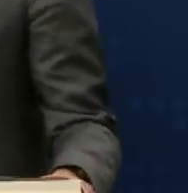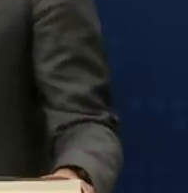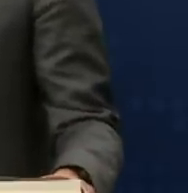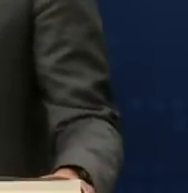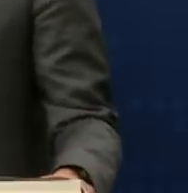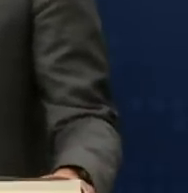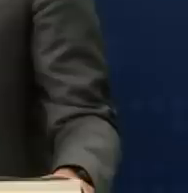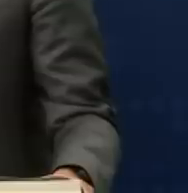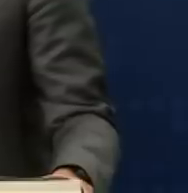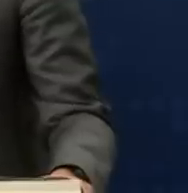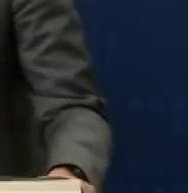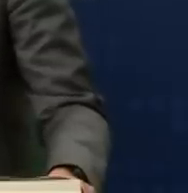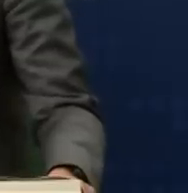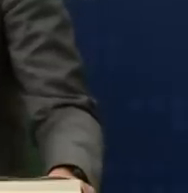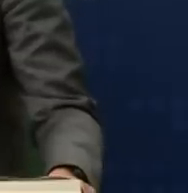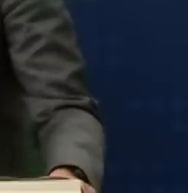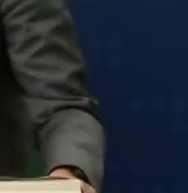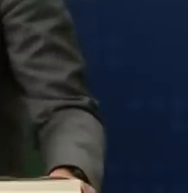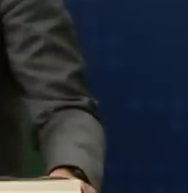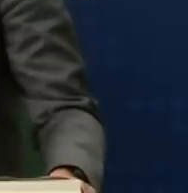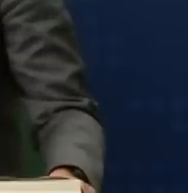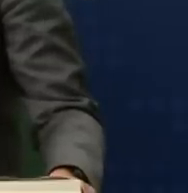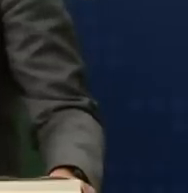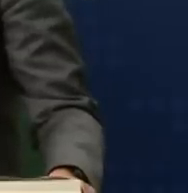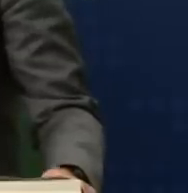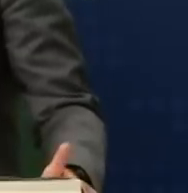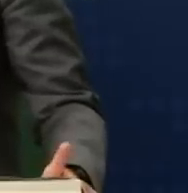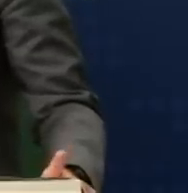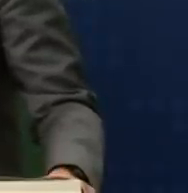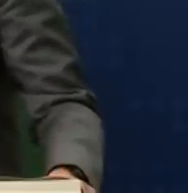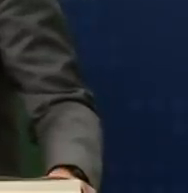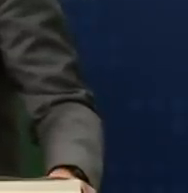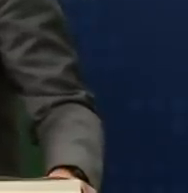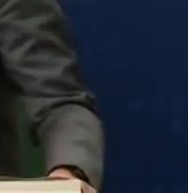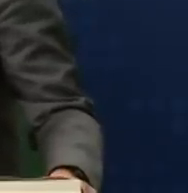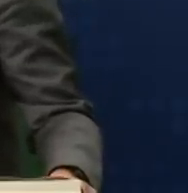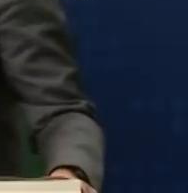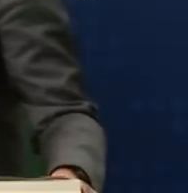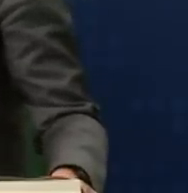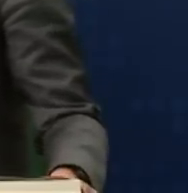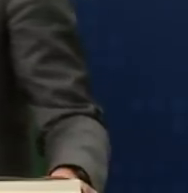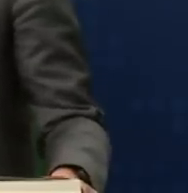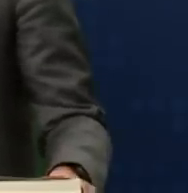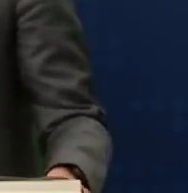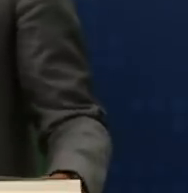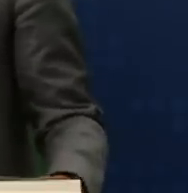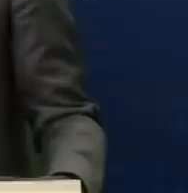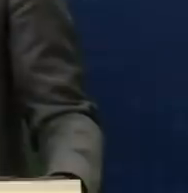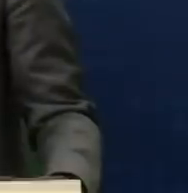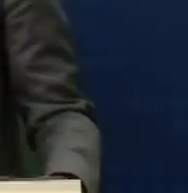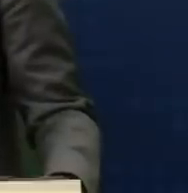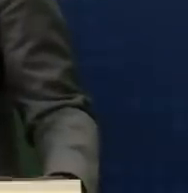dėkingas už šį susitikimą ir vizitą ir tikiuosi, iš tikrųjų net netikiuosi, žinau, kad mūsų bendradarbiavimas tikrai